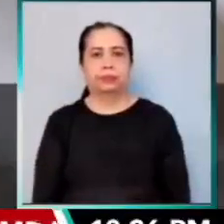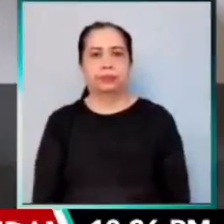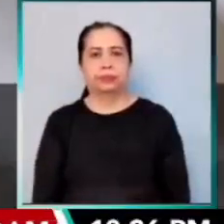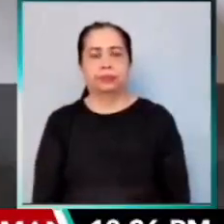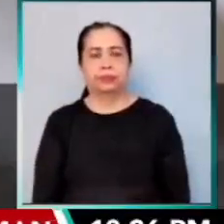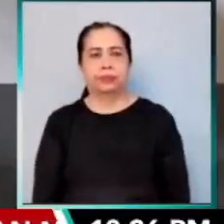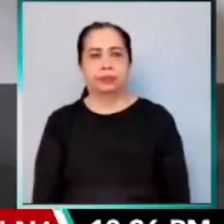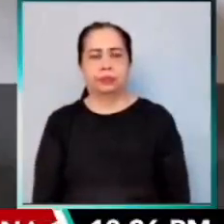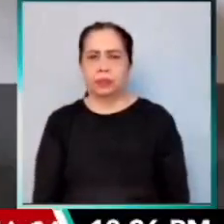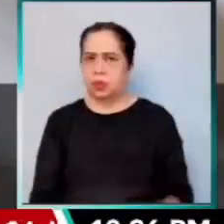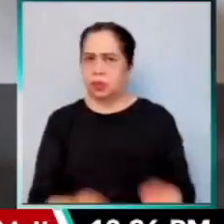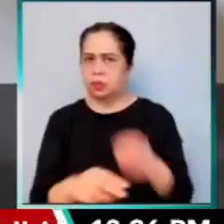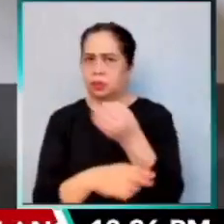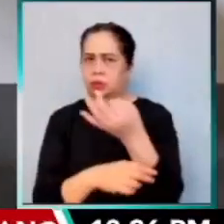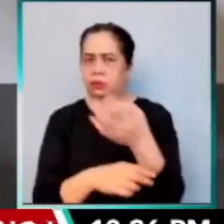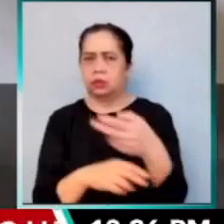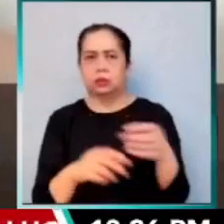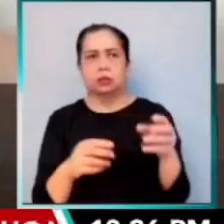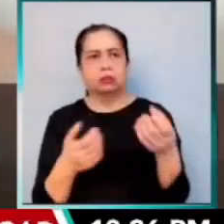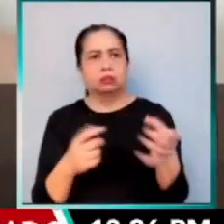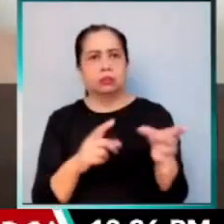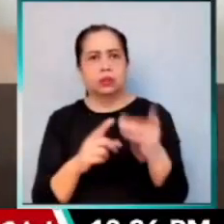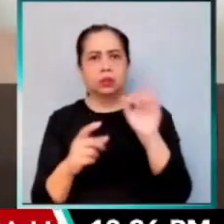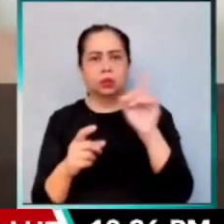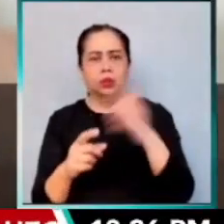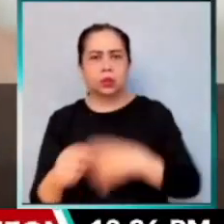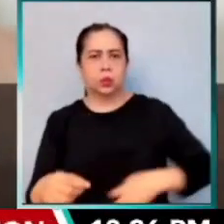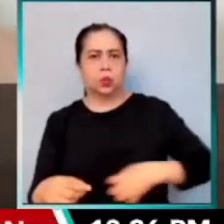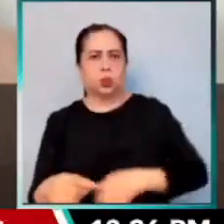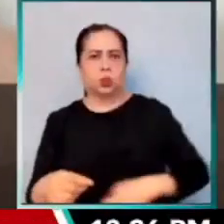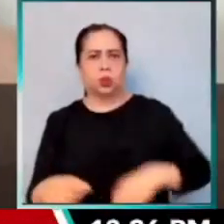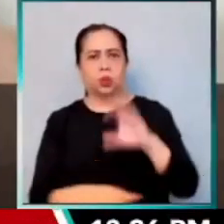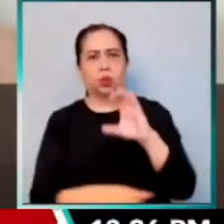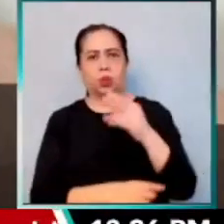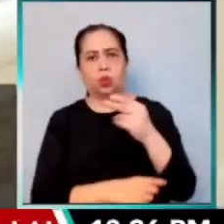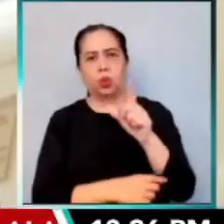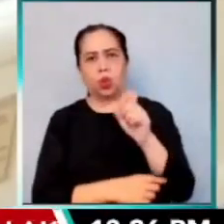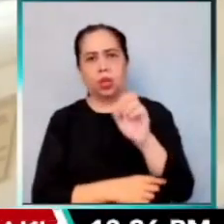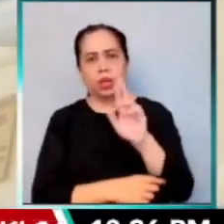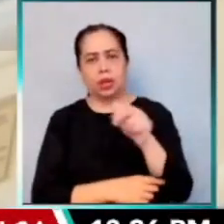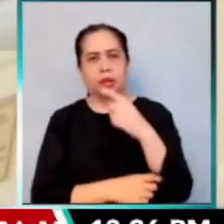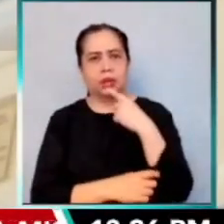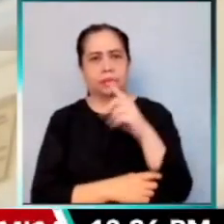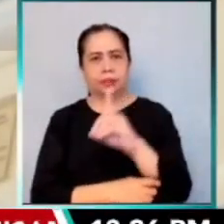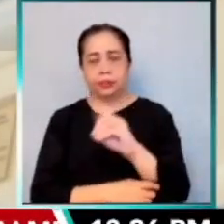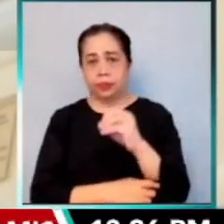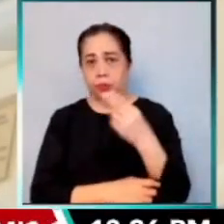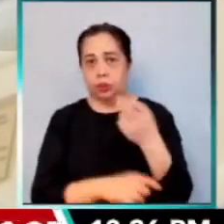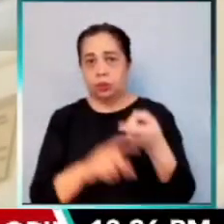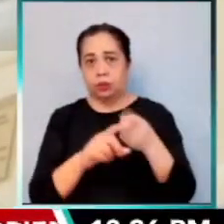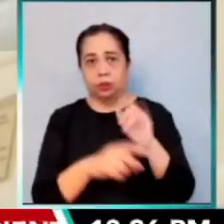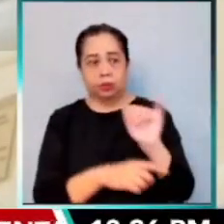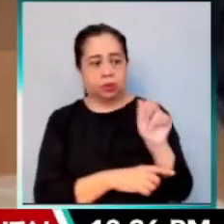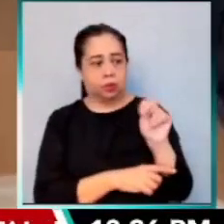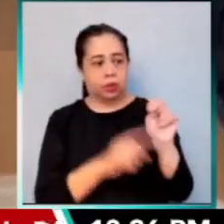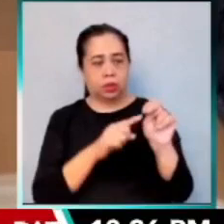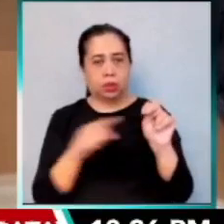Mataas ang bilang ng nagkakasakit sa kolera ngayon sa bansa ayon sa Department of Health. Mula Enero, umabot na sa